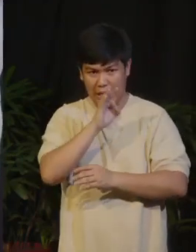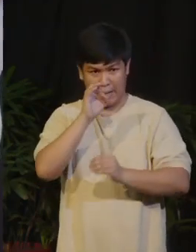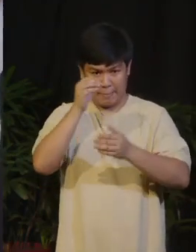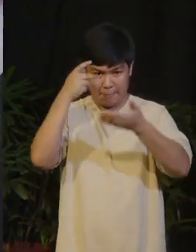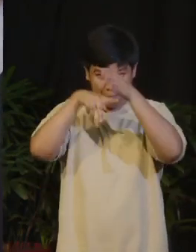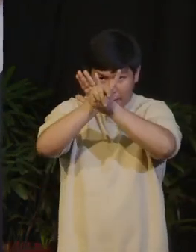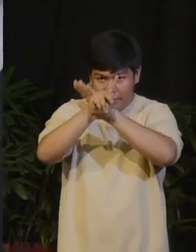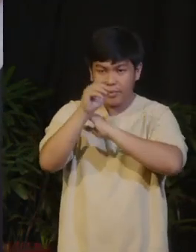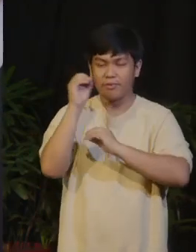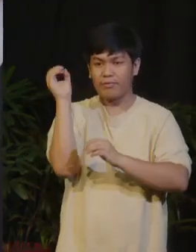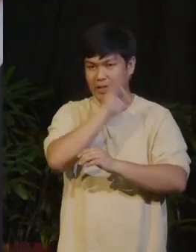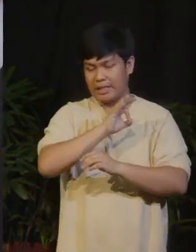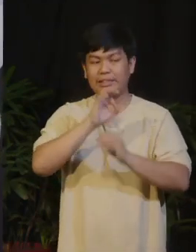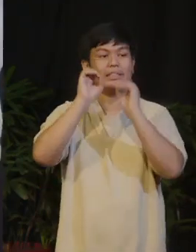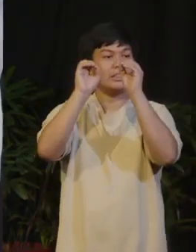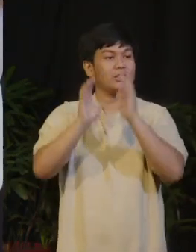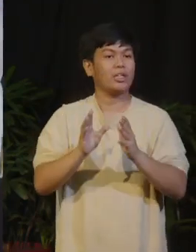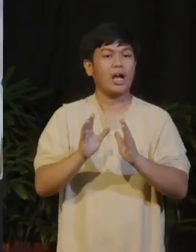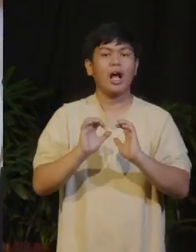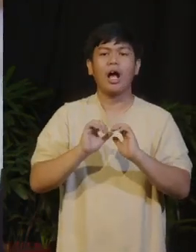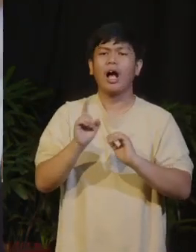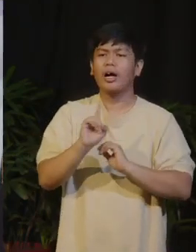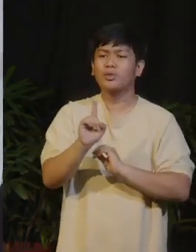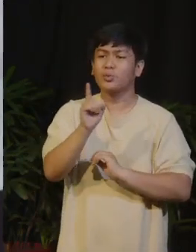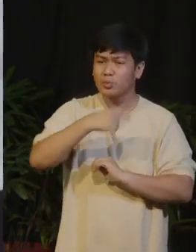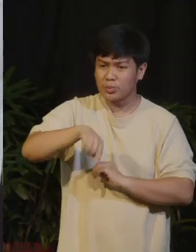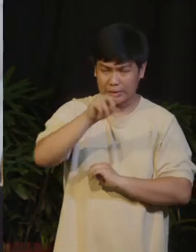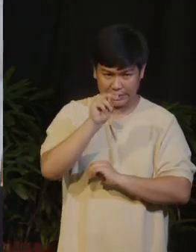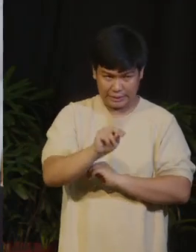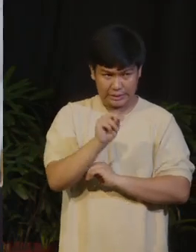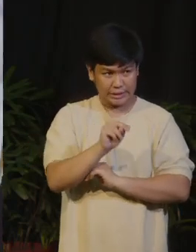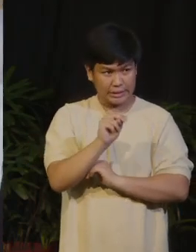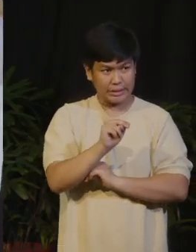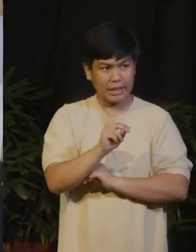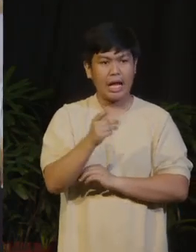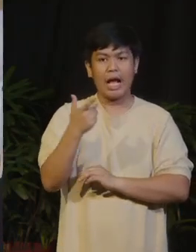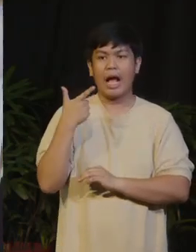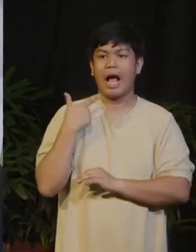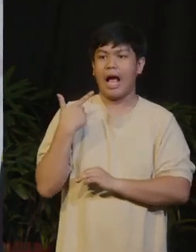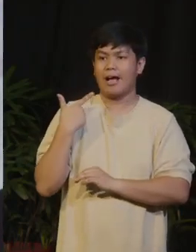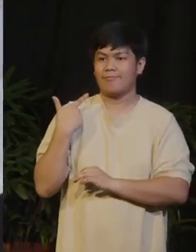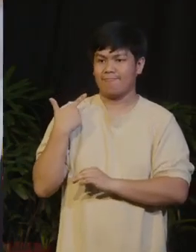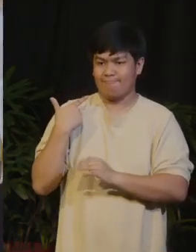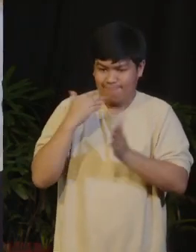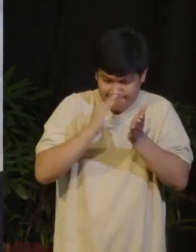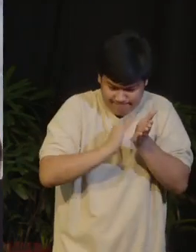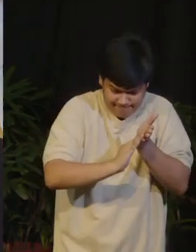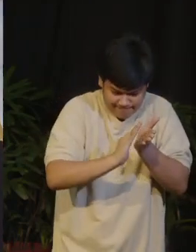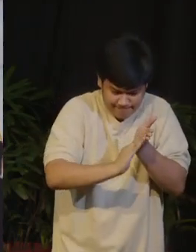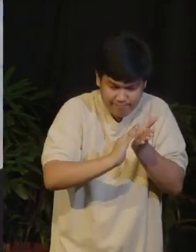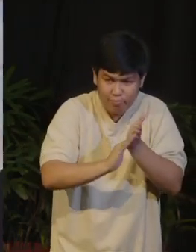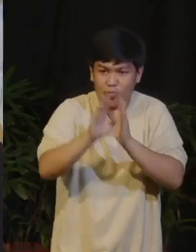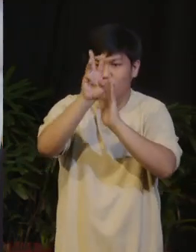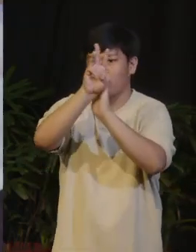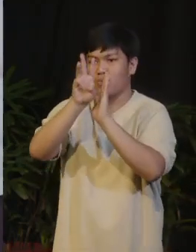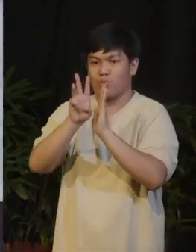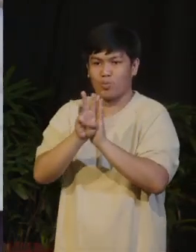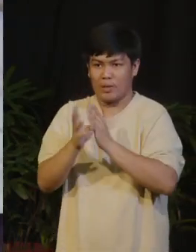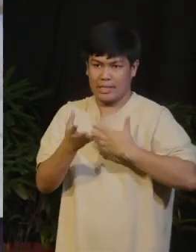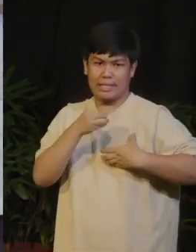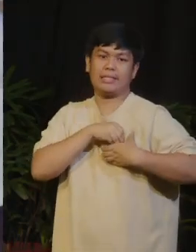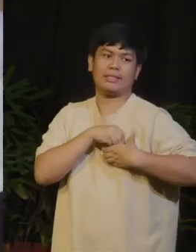sa kanila, kailangan merong mapagbigay, mapagpatawad na diwa,